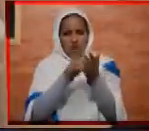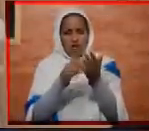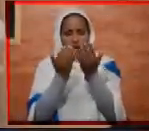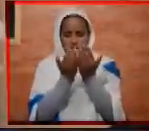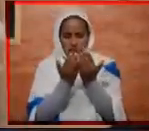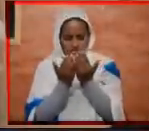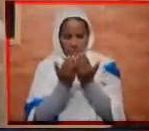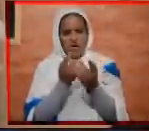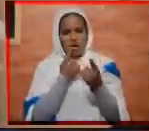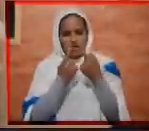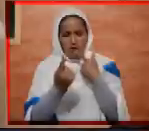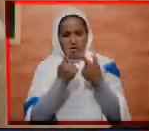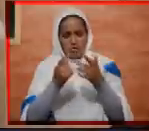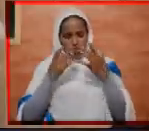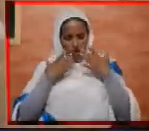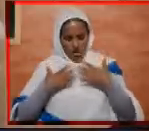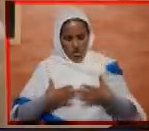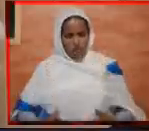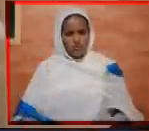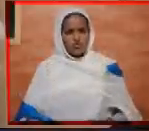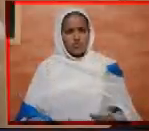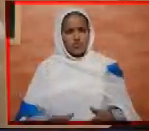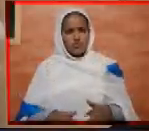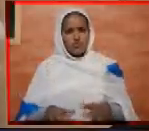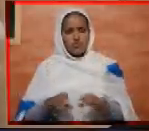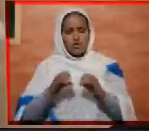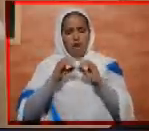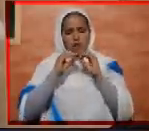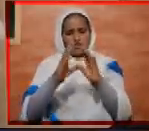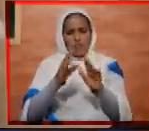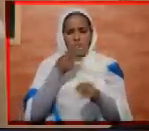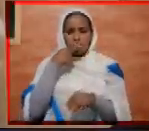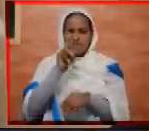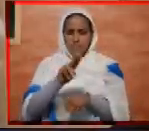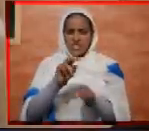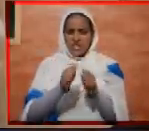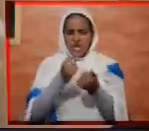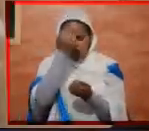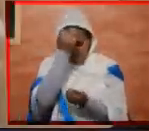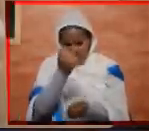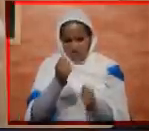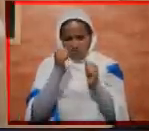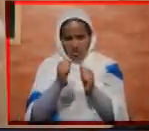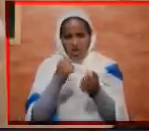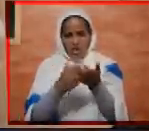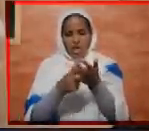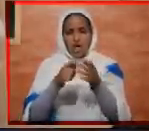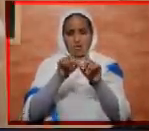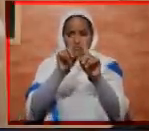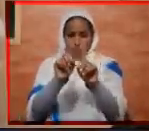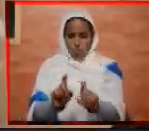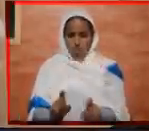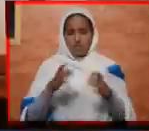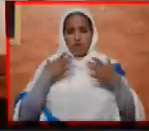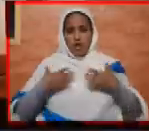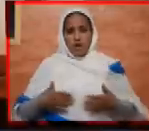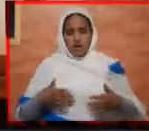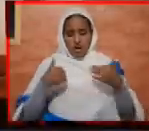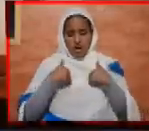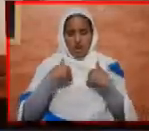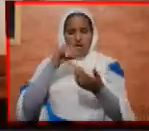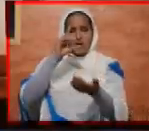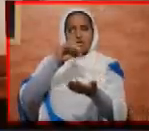ለማንኛውም ከተማ ነው። ገጠር ብዙ ችግር አለ። ሽንት ቤት የለም፣ ጢስ ቤት የለም፣ ይሄ ውሃ የለም።